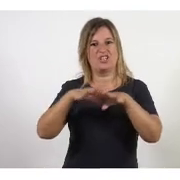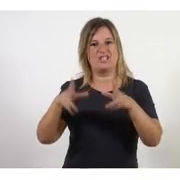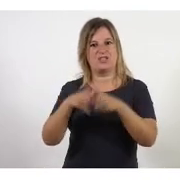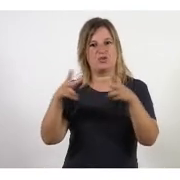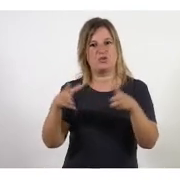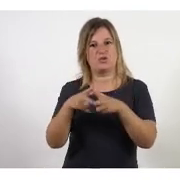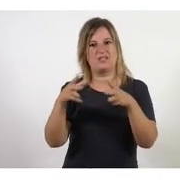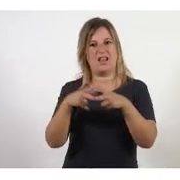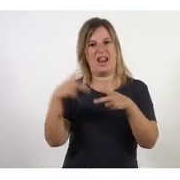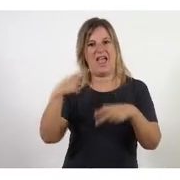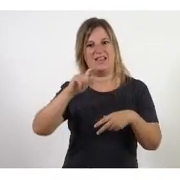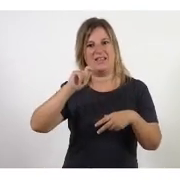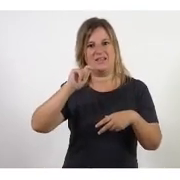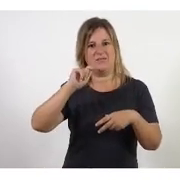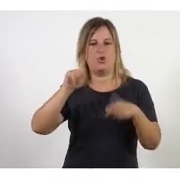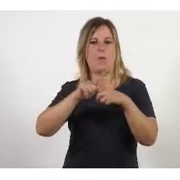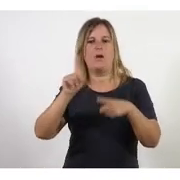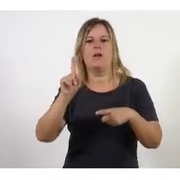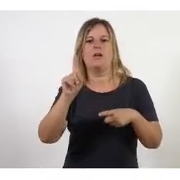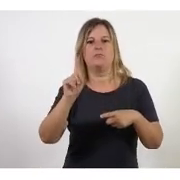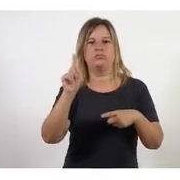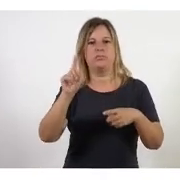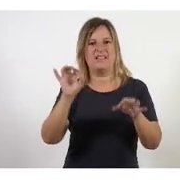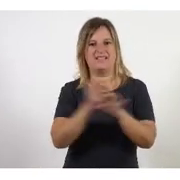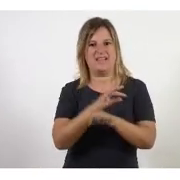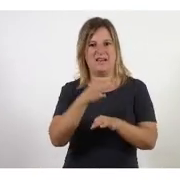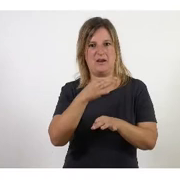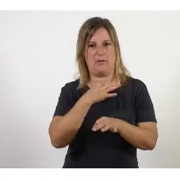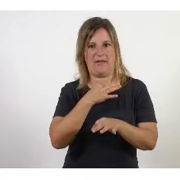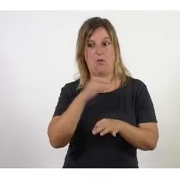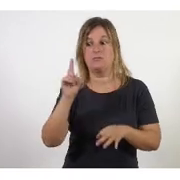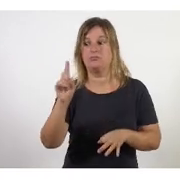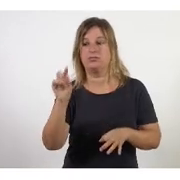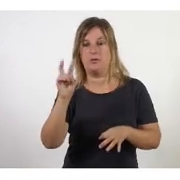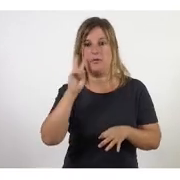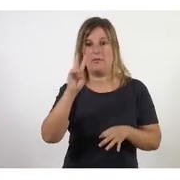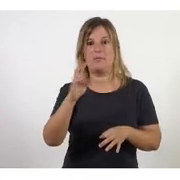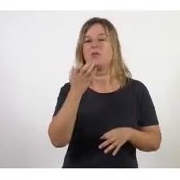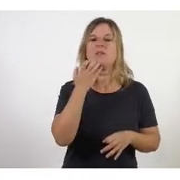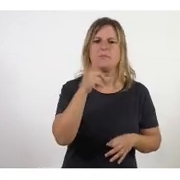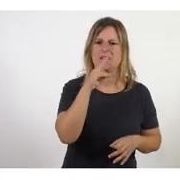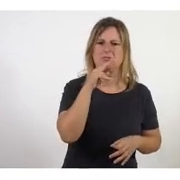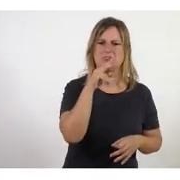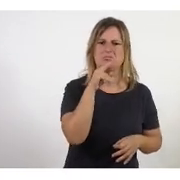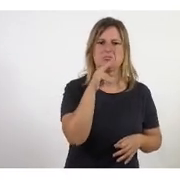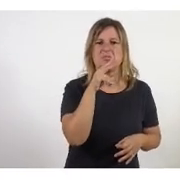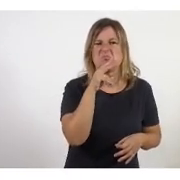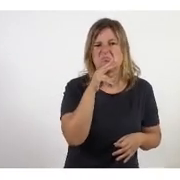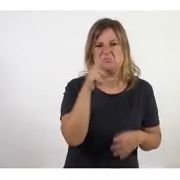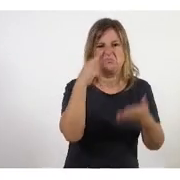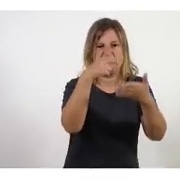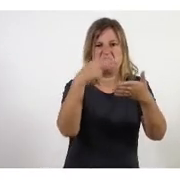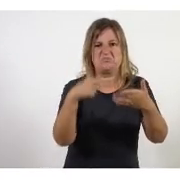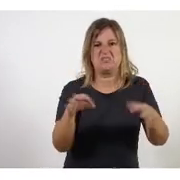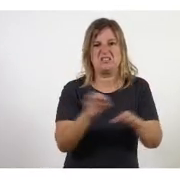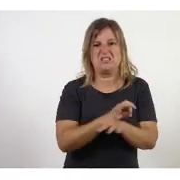per no molestar. I només la persona s'hi pica, sent l'àudio. Doncs si veus algú parlant i no pots llegir el que